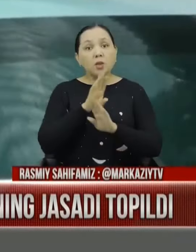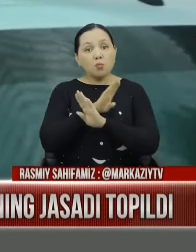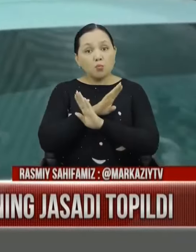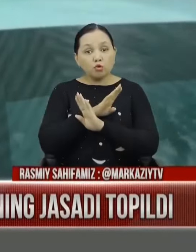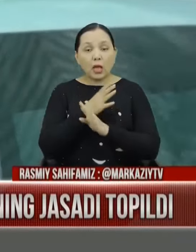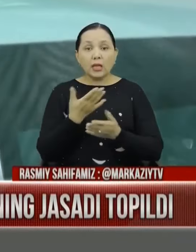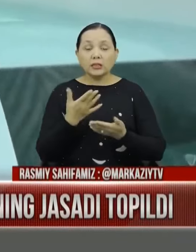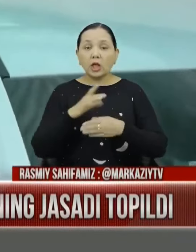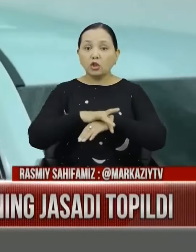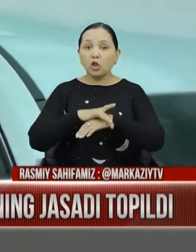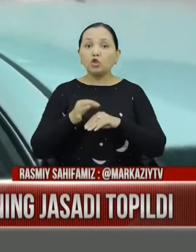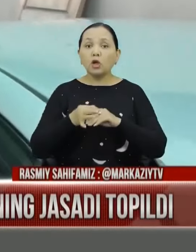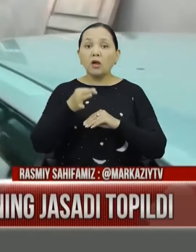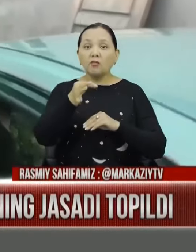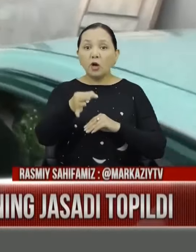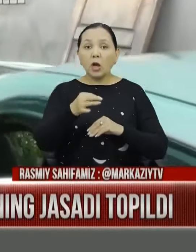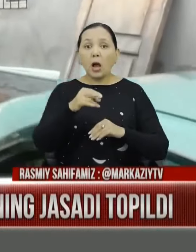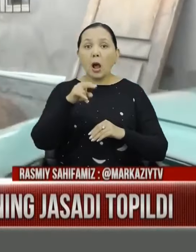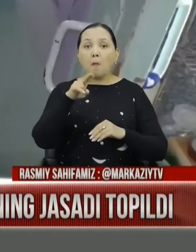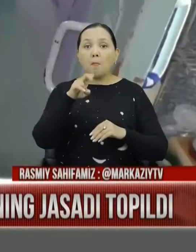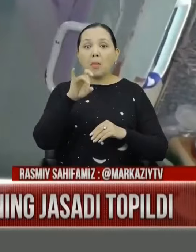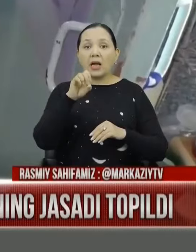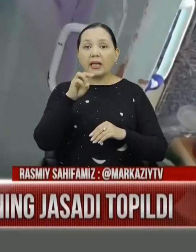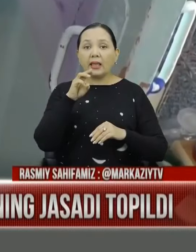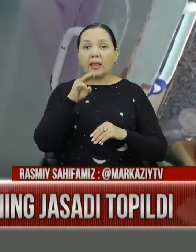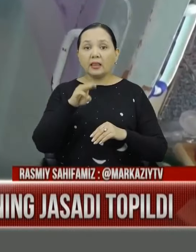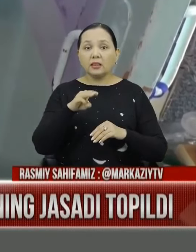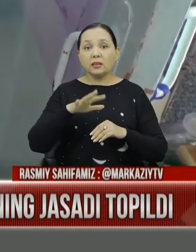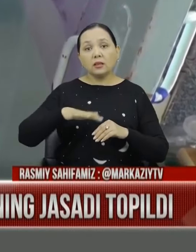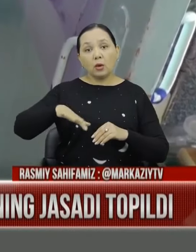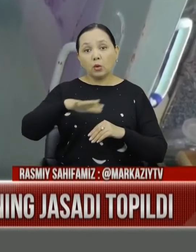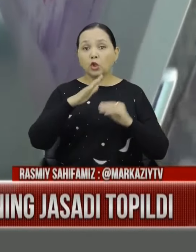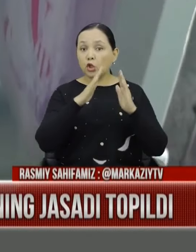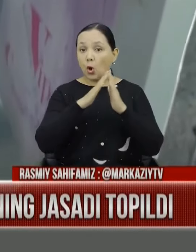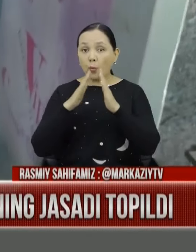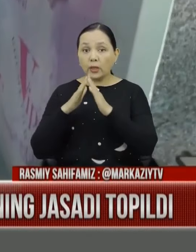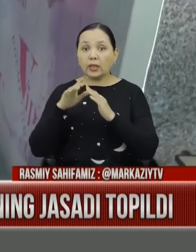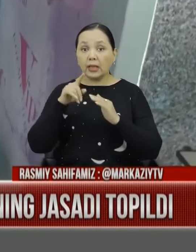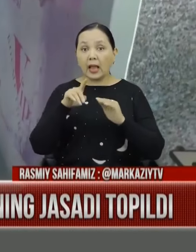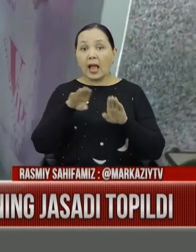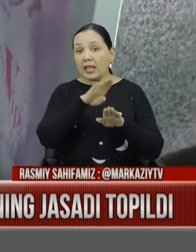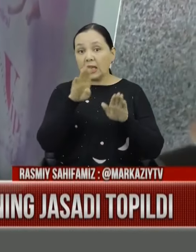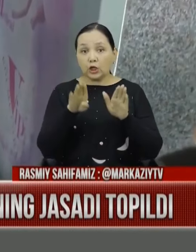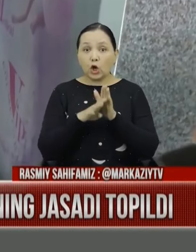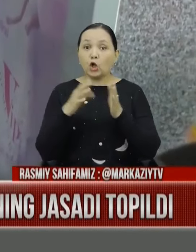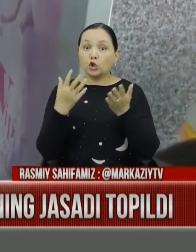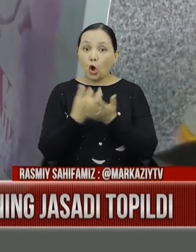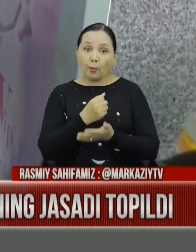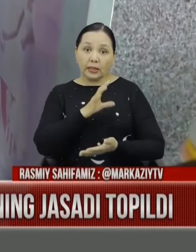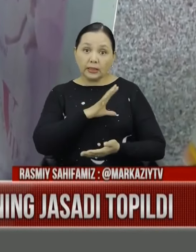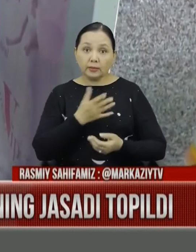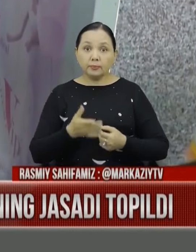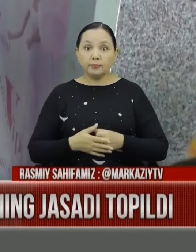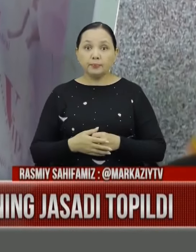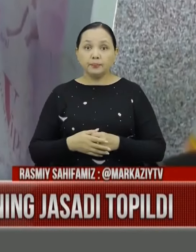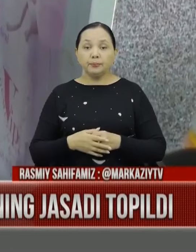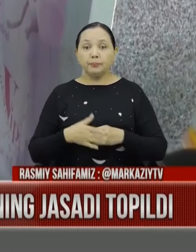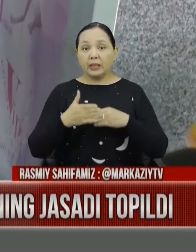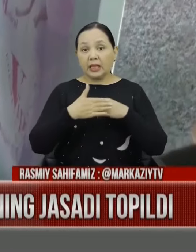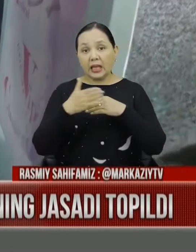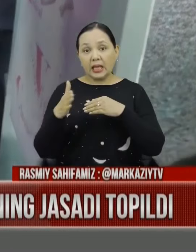murdasi Toshkent viloyatining Parkent tumanidagi dala hovlilardan birining yerto'lasidan topildi.